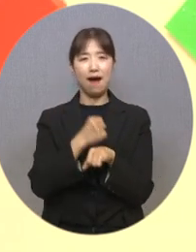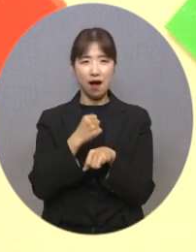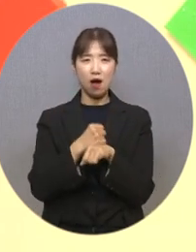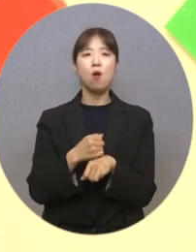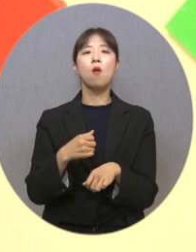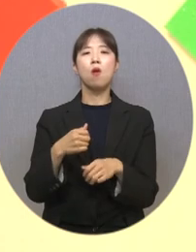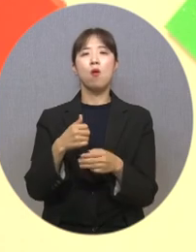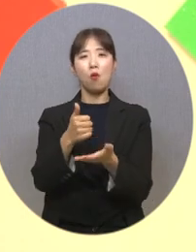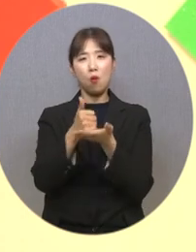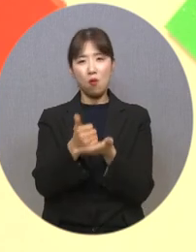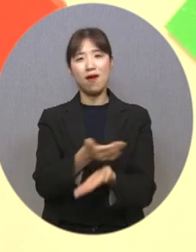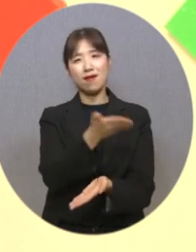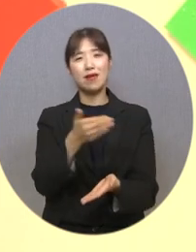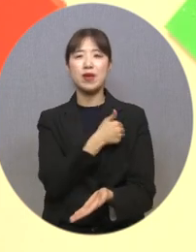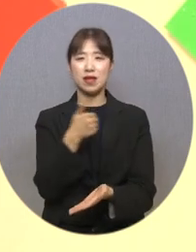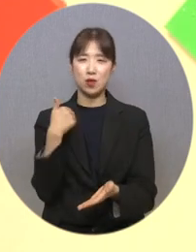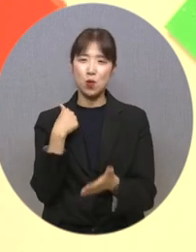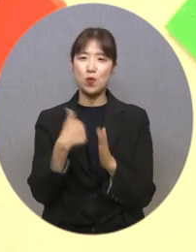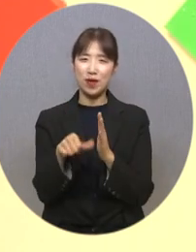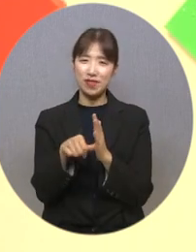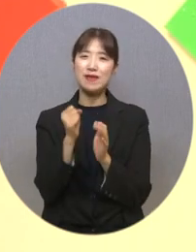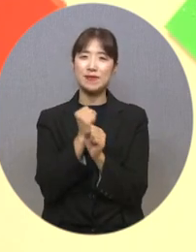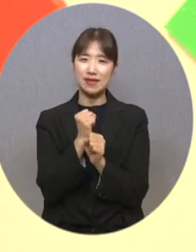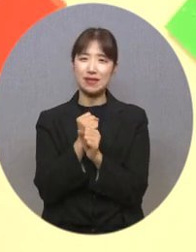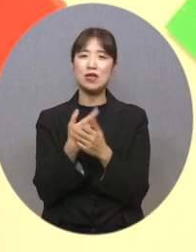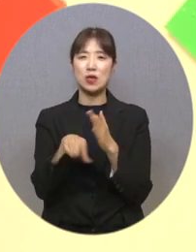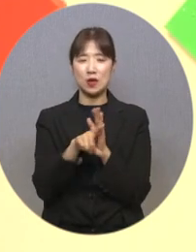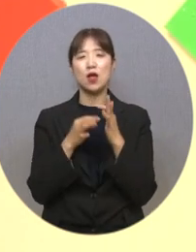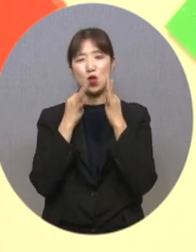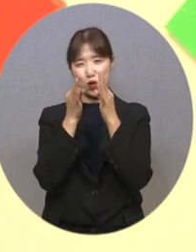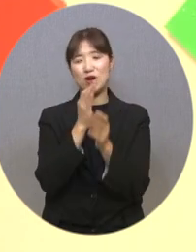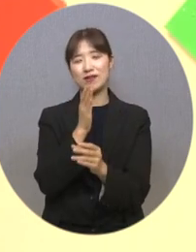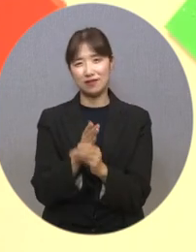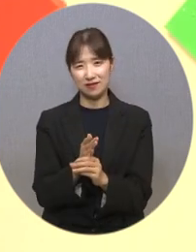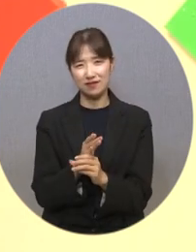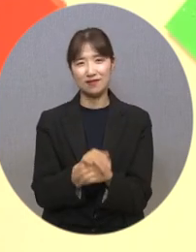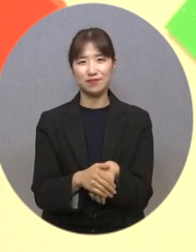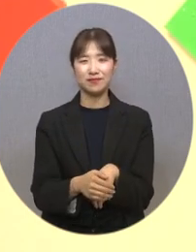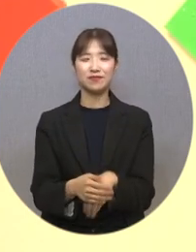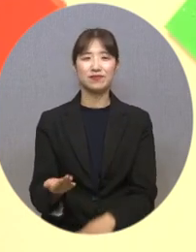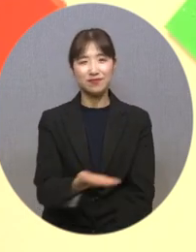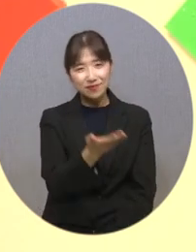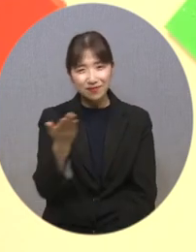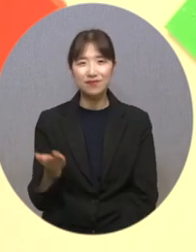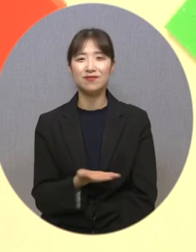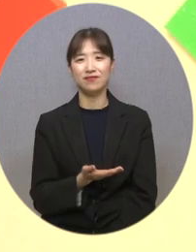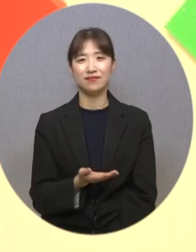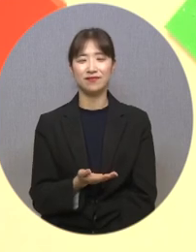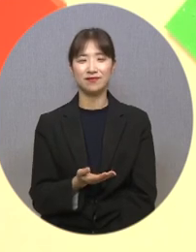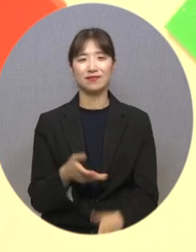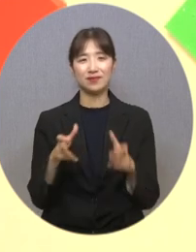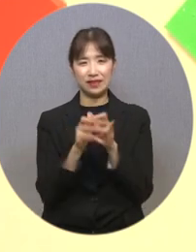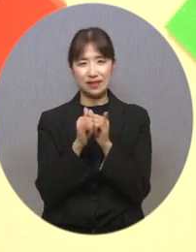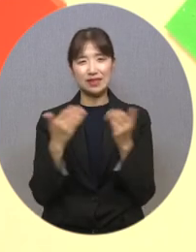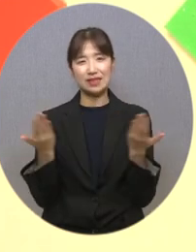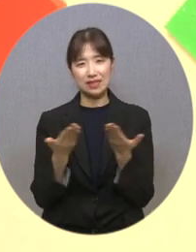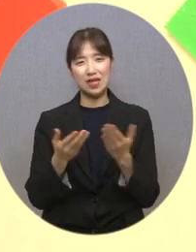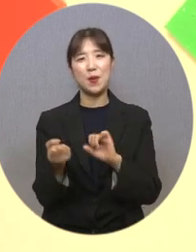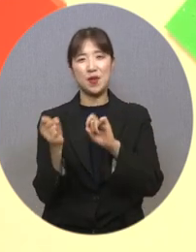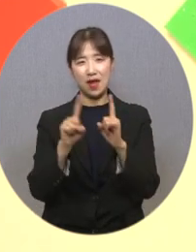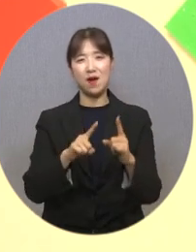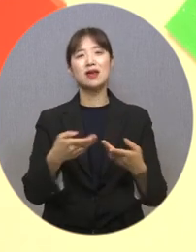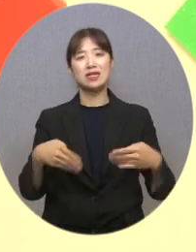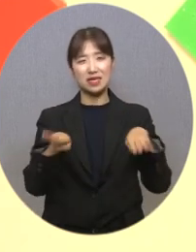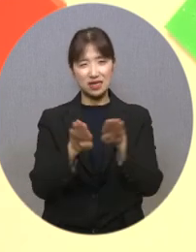제품을 만들기 위해서 저희들은 항상 노력하고 있습니다. 시청자 여러분, 장애인 직업재활